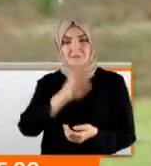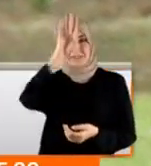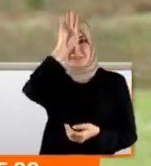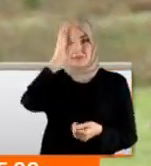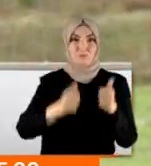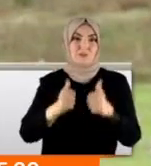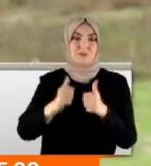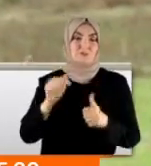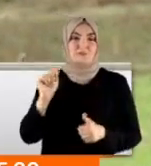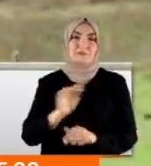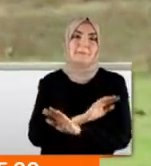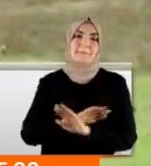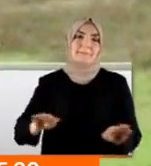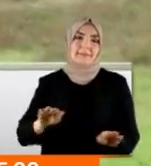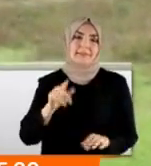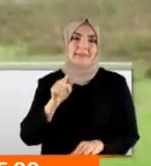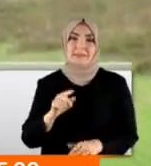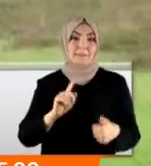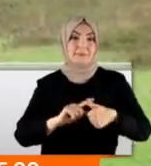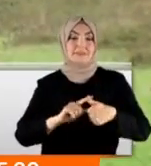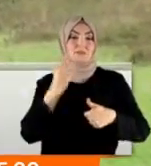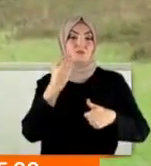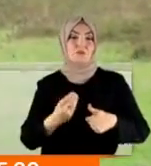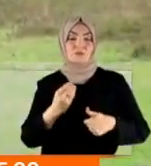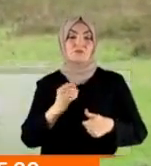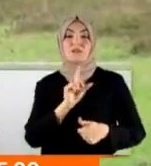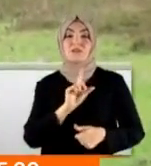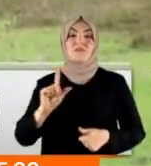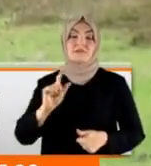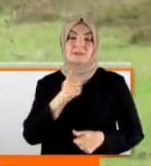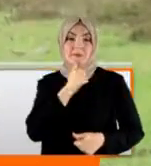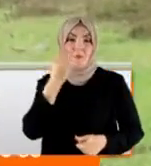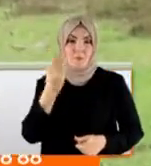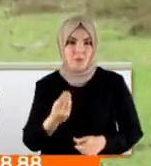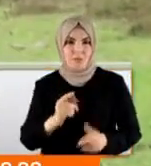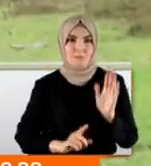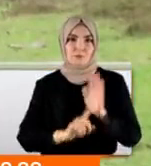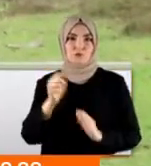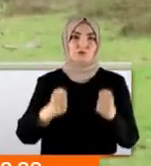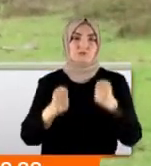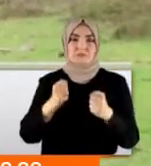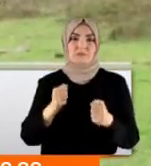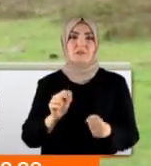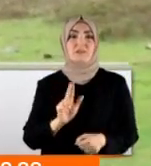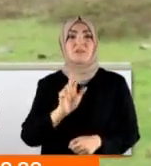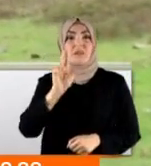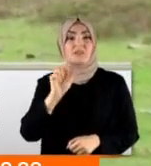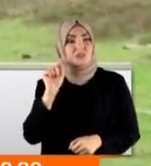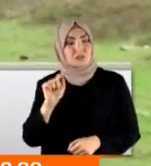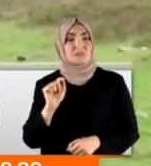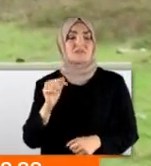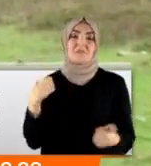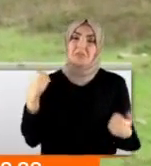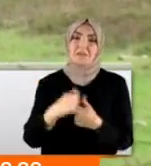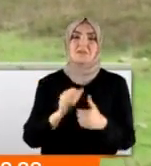erdi. Damalı bayrağı ilk gören isim Lewis Hamilton oldu ve başarılı pilot 7. kez dünya şampiyonluğunu ilan ederek Formula